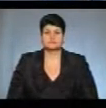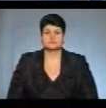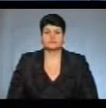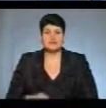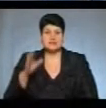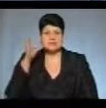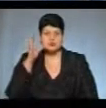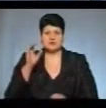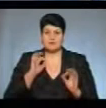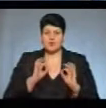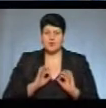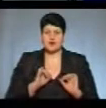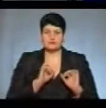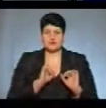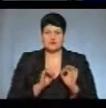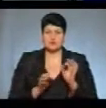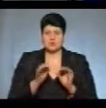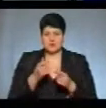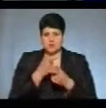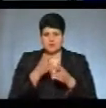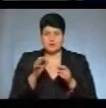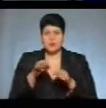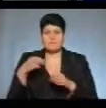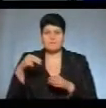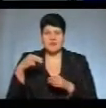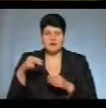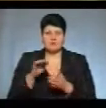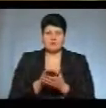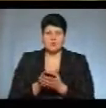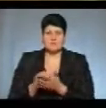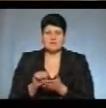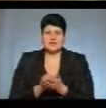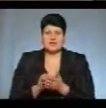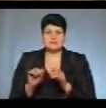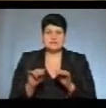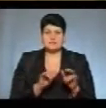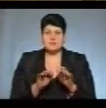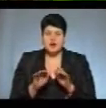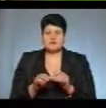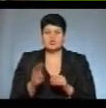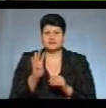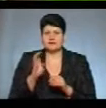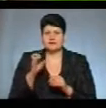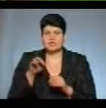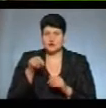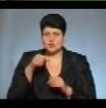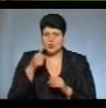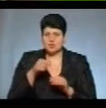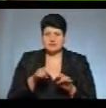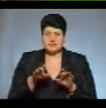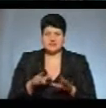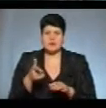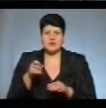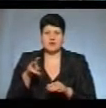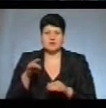Заслухавши прокурора і адвоката, суддя оголосила про перерву, щоб познайомитись з матеріалами справи. 4 січня цього року за рішенням